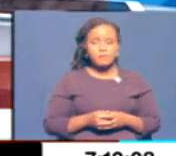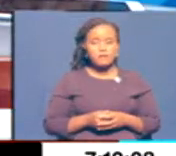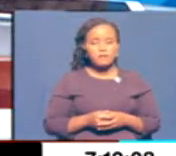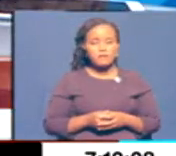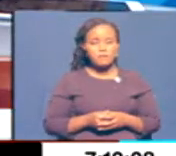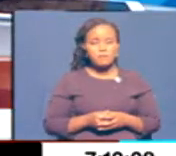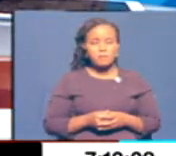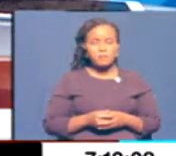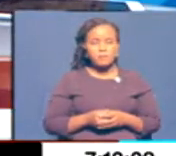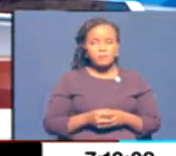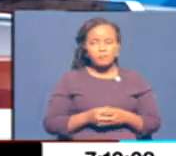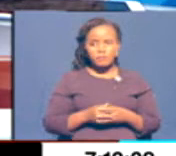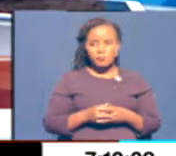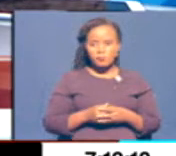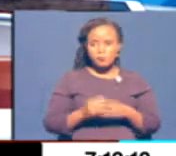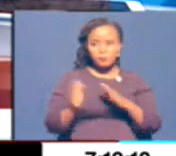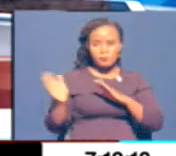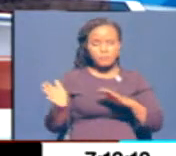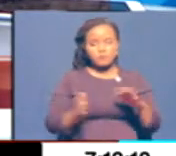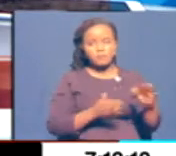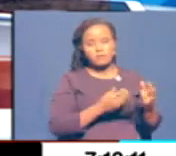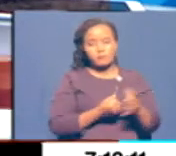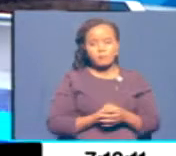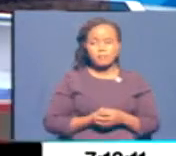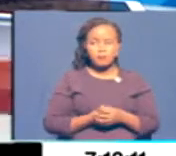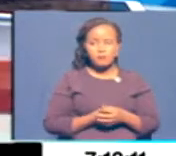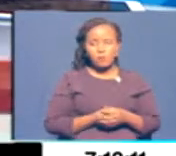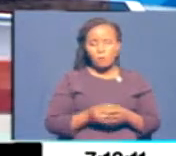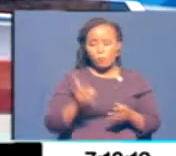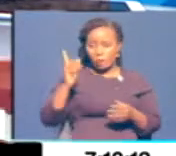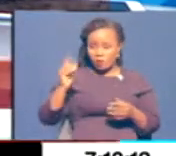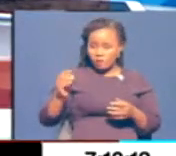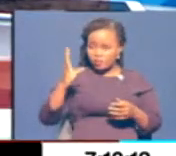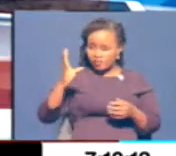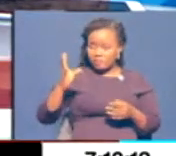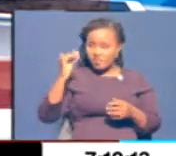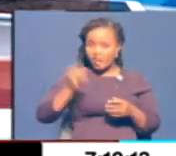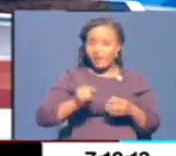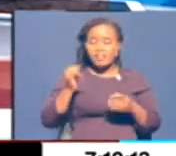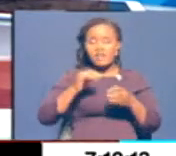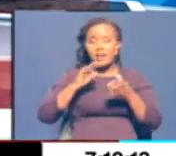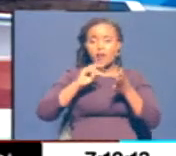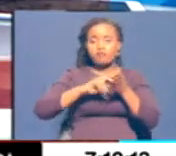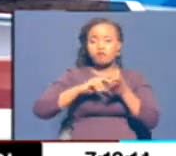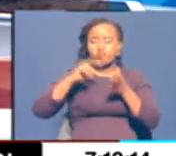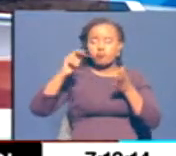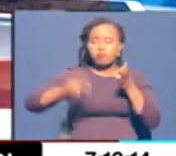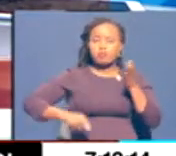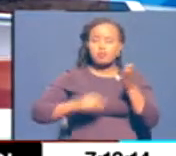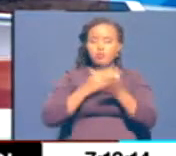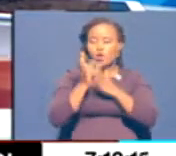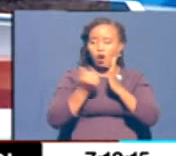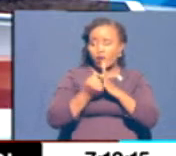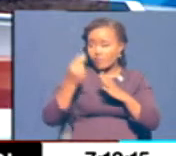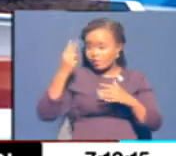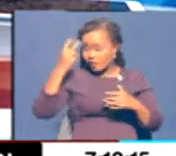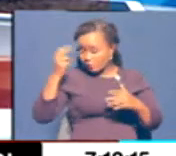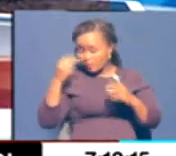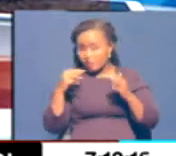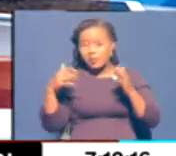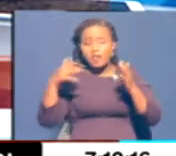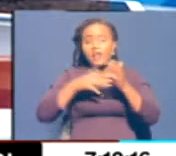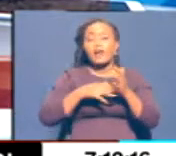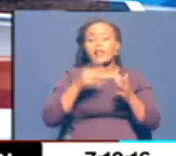Ndio na hayo mtazamaji, idara ya upelelezi wa jinai imemondolea lawama kiongozi wa chama cha Wiper Kalonzo Musyoka kuhusiana na madai